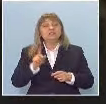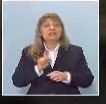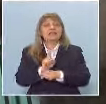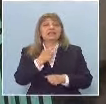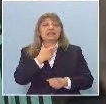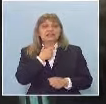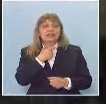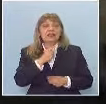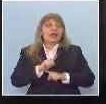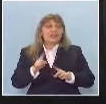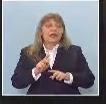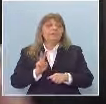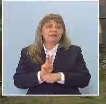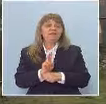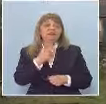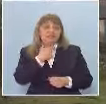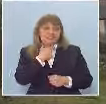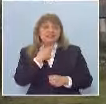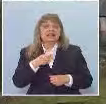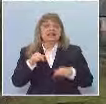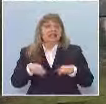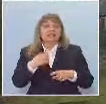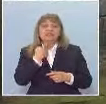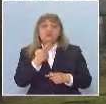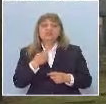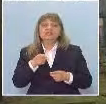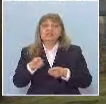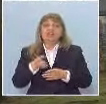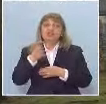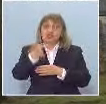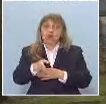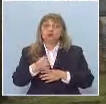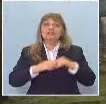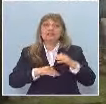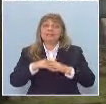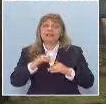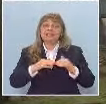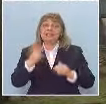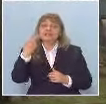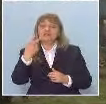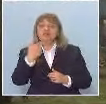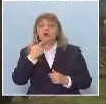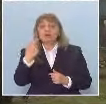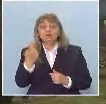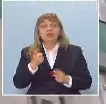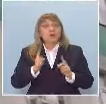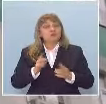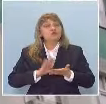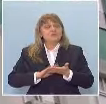Нямаме 12-класници. Тази година те ще ходят също на практика за втора година. И можем да се похвалим, че